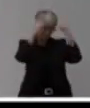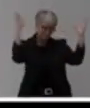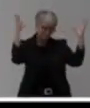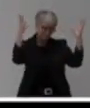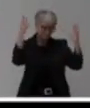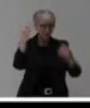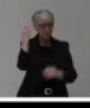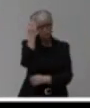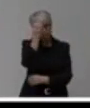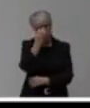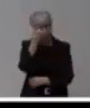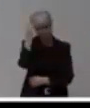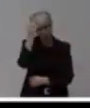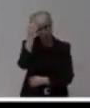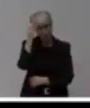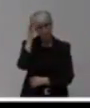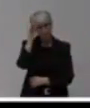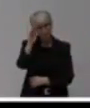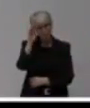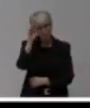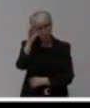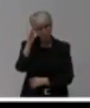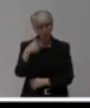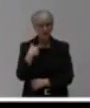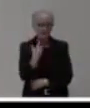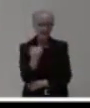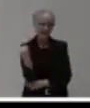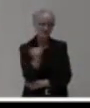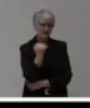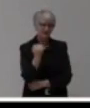nel futuro ci sia spazio anche per un servizio